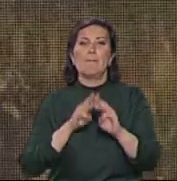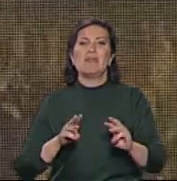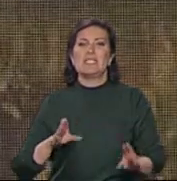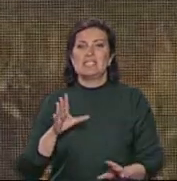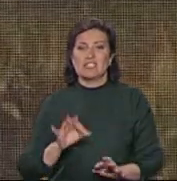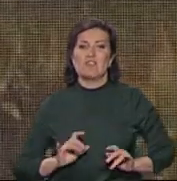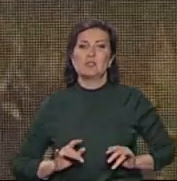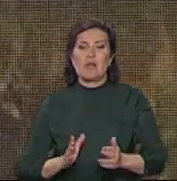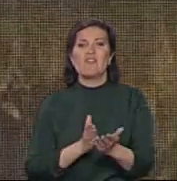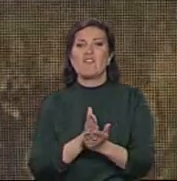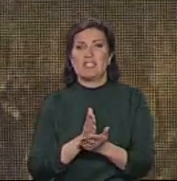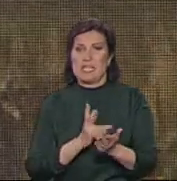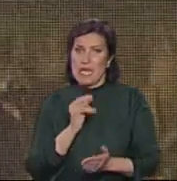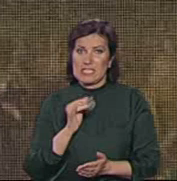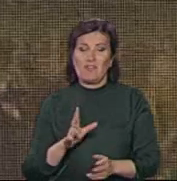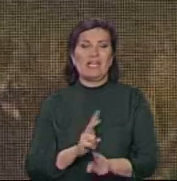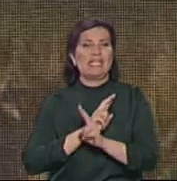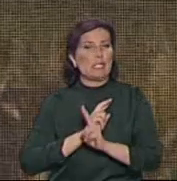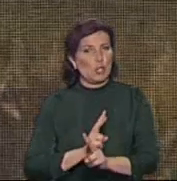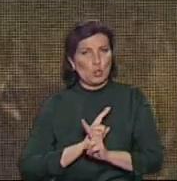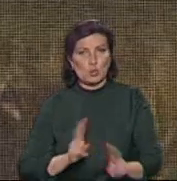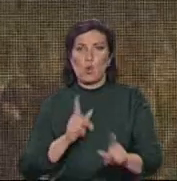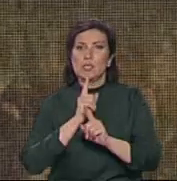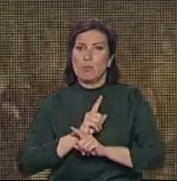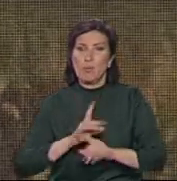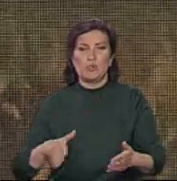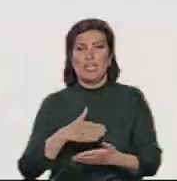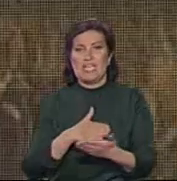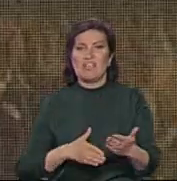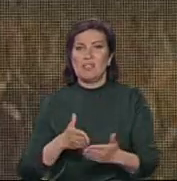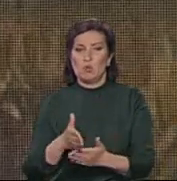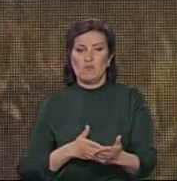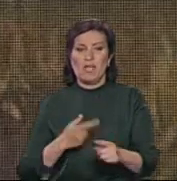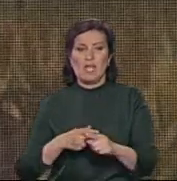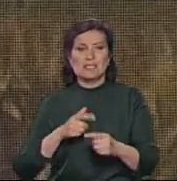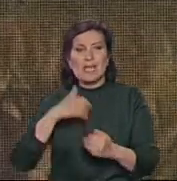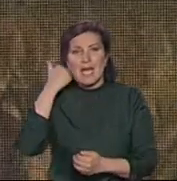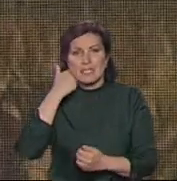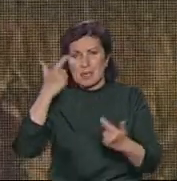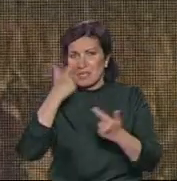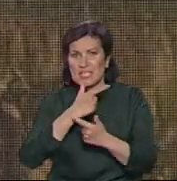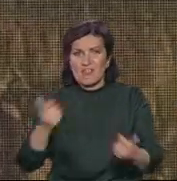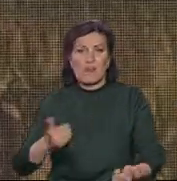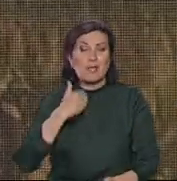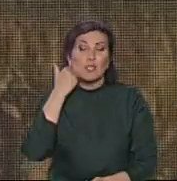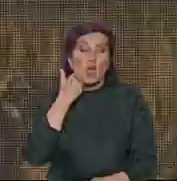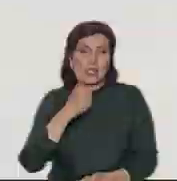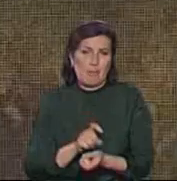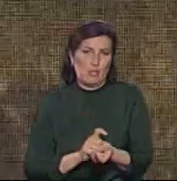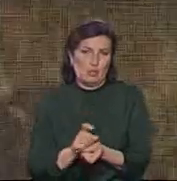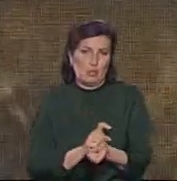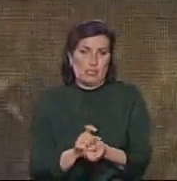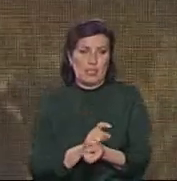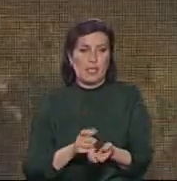Міністерство у справах ветеранів ніхто не буде ліквідувати. Це ганебна інформація, ганебні чутки.